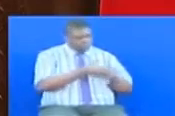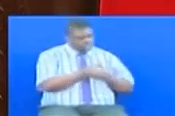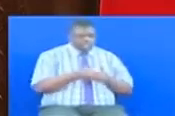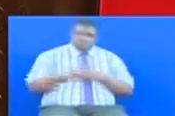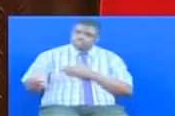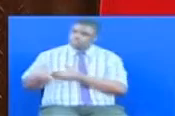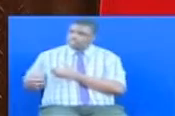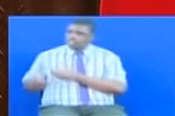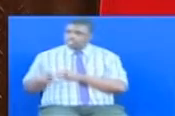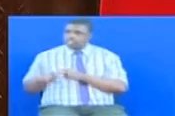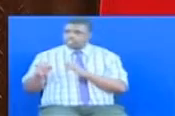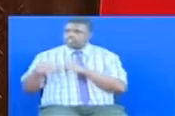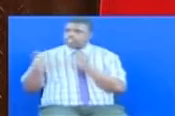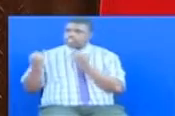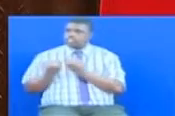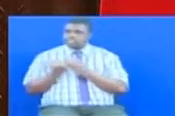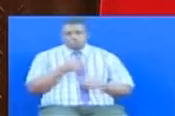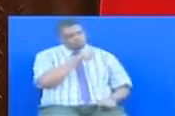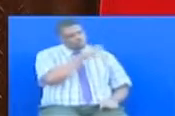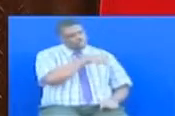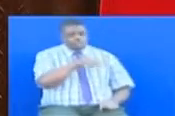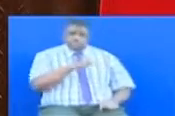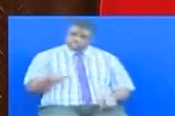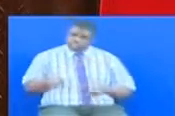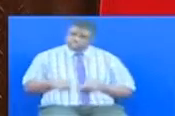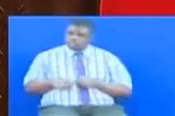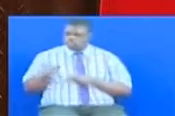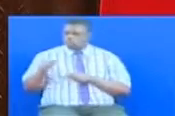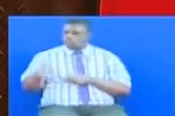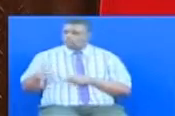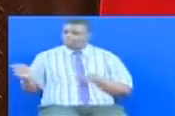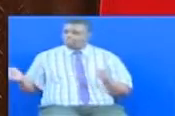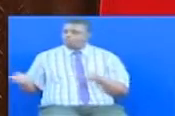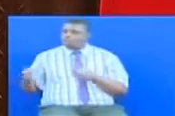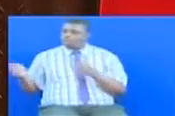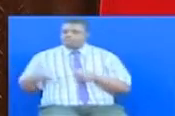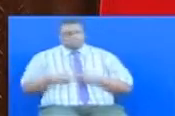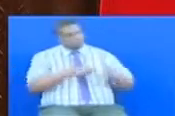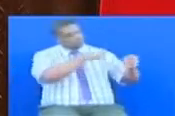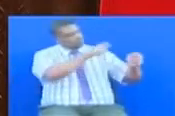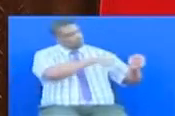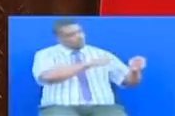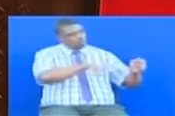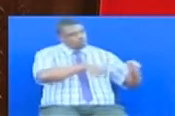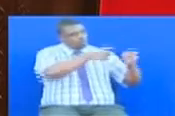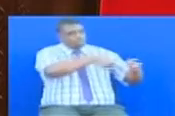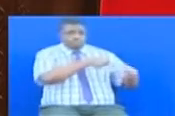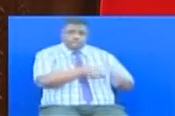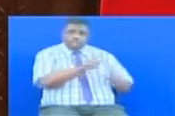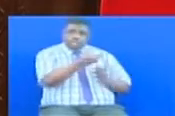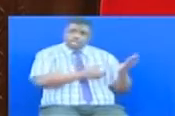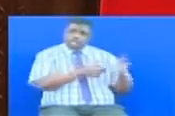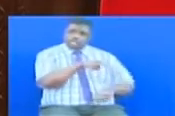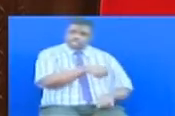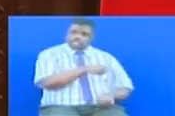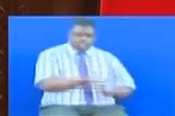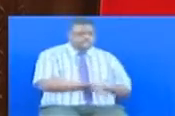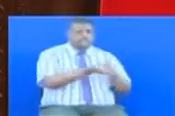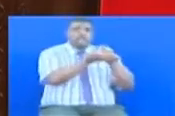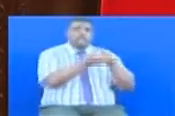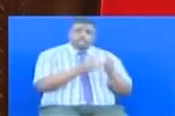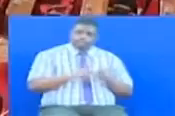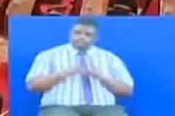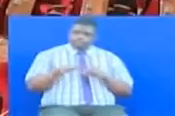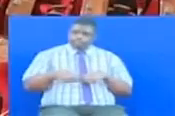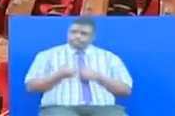jirani, taasisi na wananchi, wafugaji na wakulima. Hiyo ukiwa na nyaraka hizo zinakusaidia zaidi. Lakini si kwamba